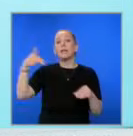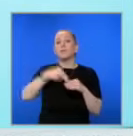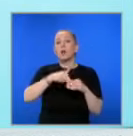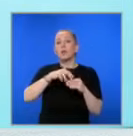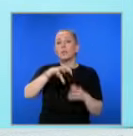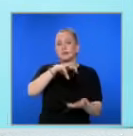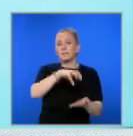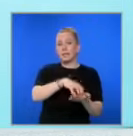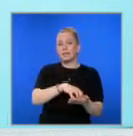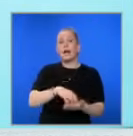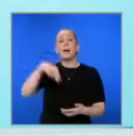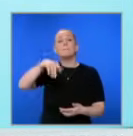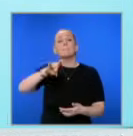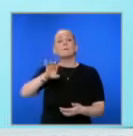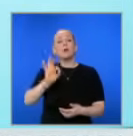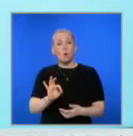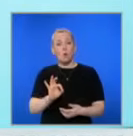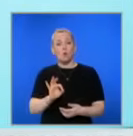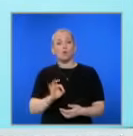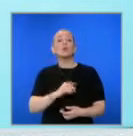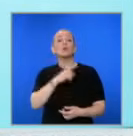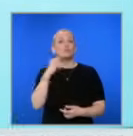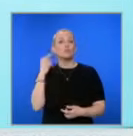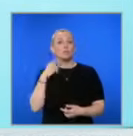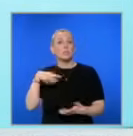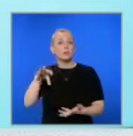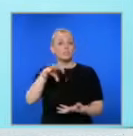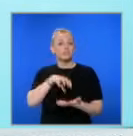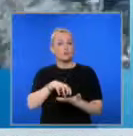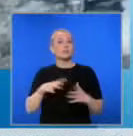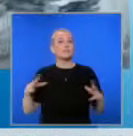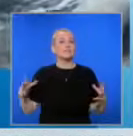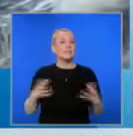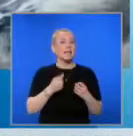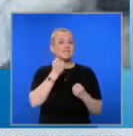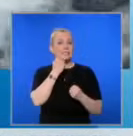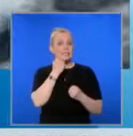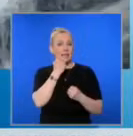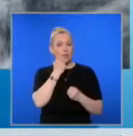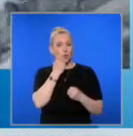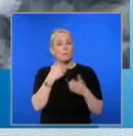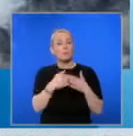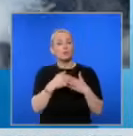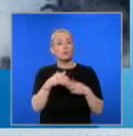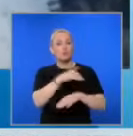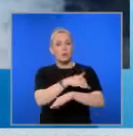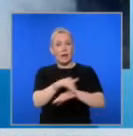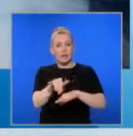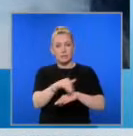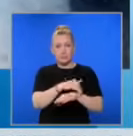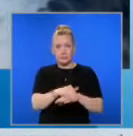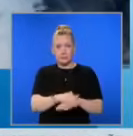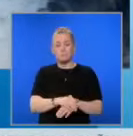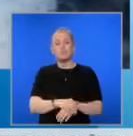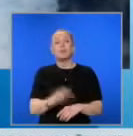руски групировки обявиха, че са превзели руско село близо до границата с Украйна. Най-малко две въоръжени групировки, базирани в